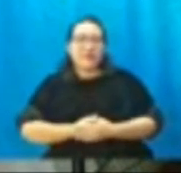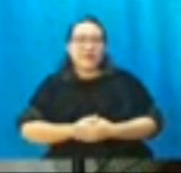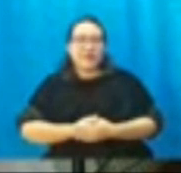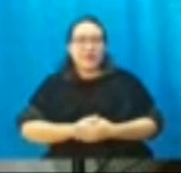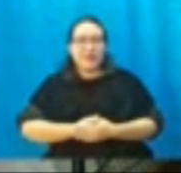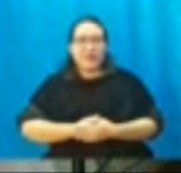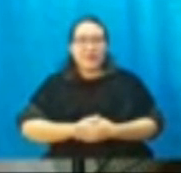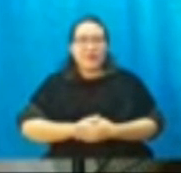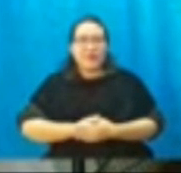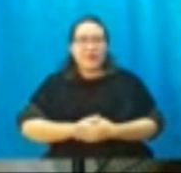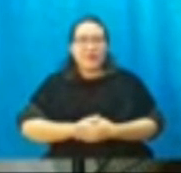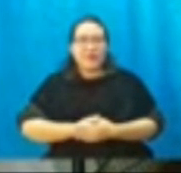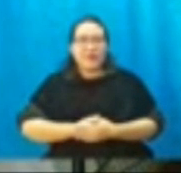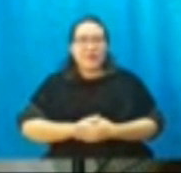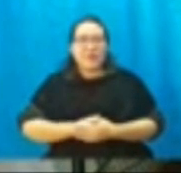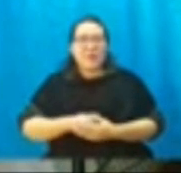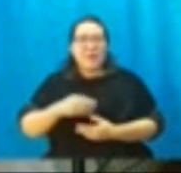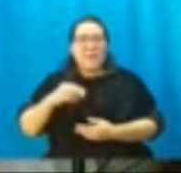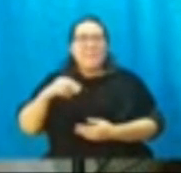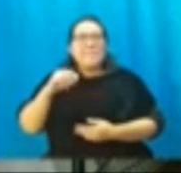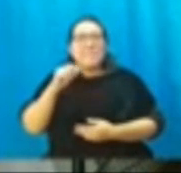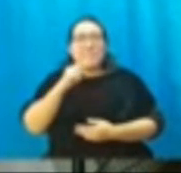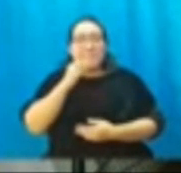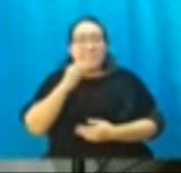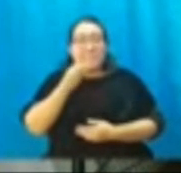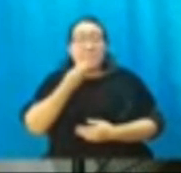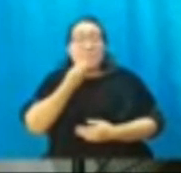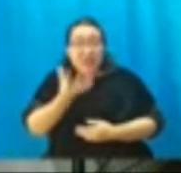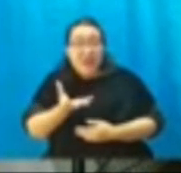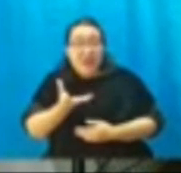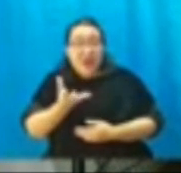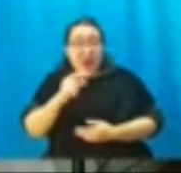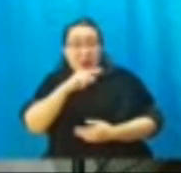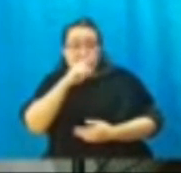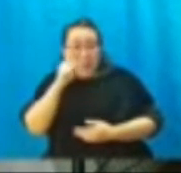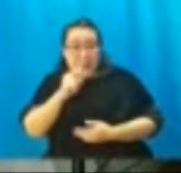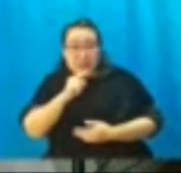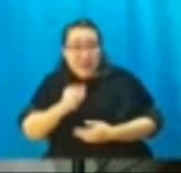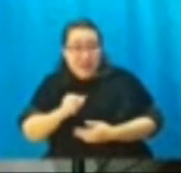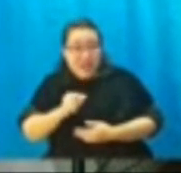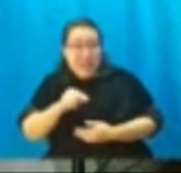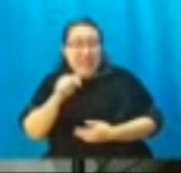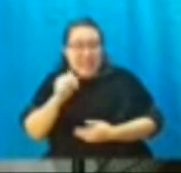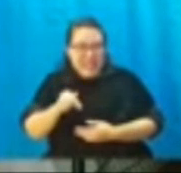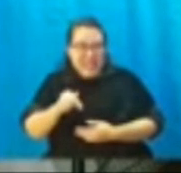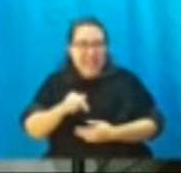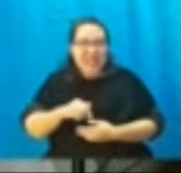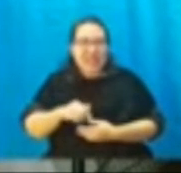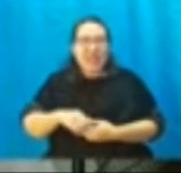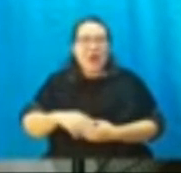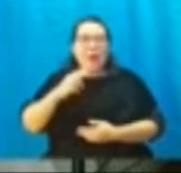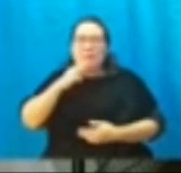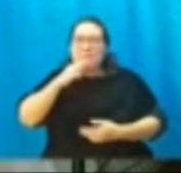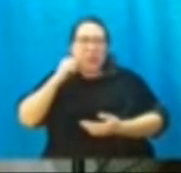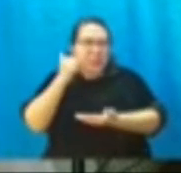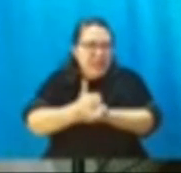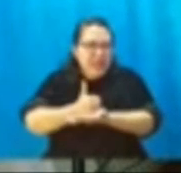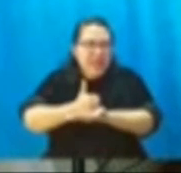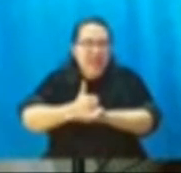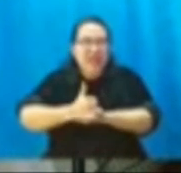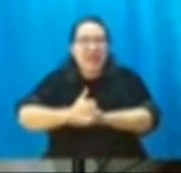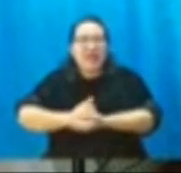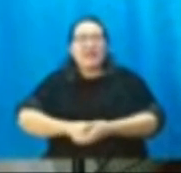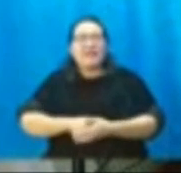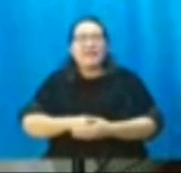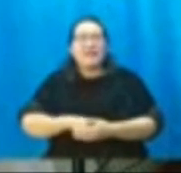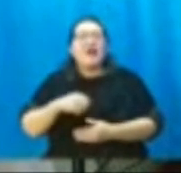Hai pertanyaan yang begini penting hanya bisa dijawab atuh dijawab oleh Petrus yang mewakili ke-12 yang